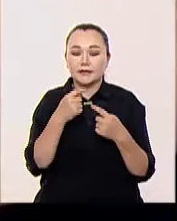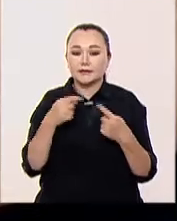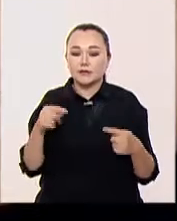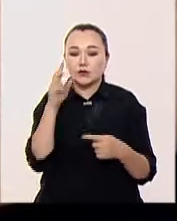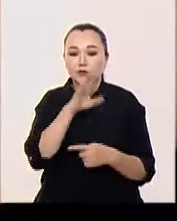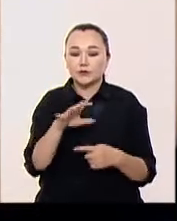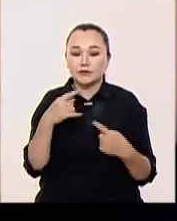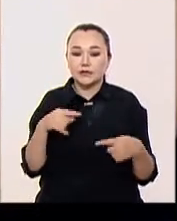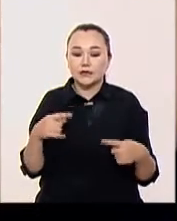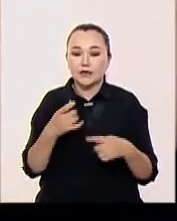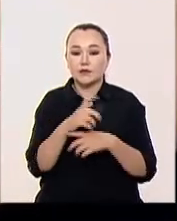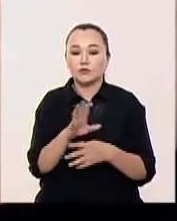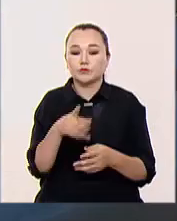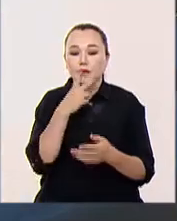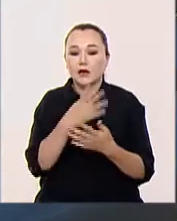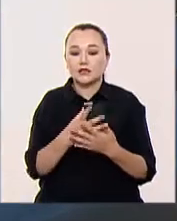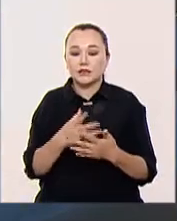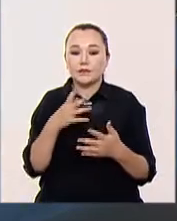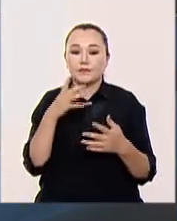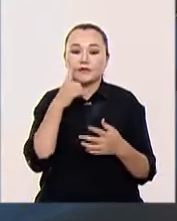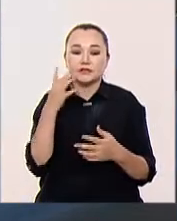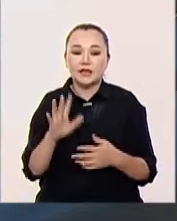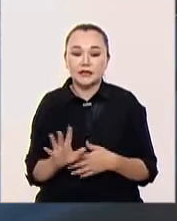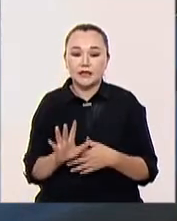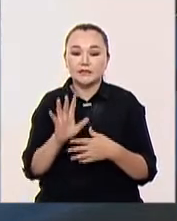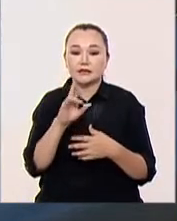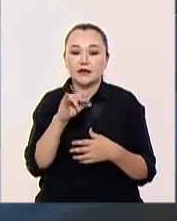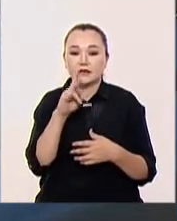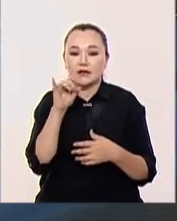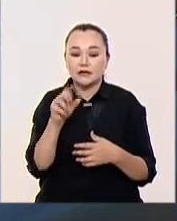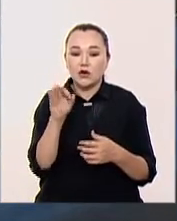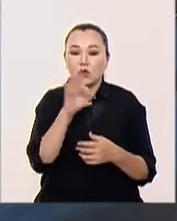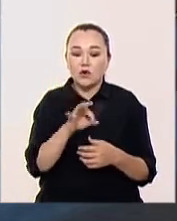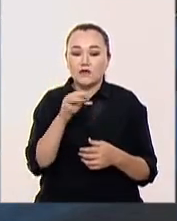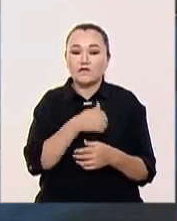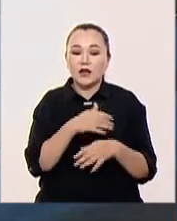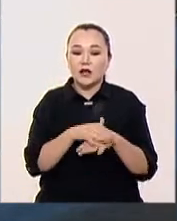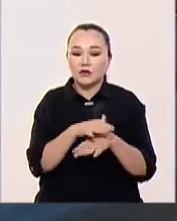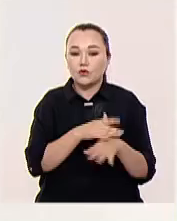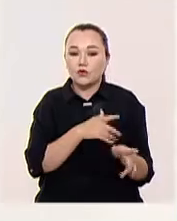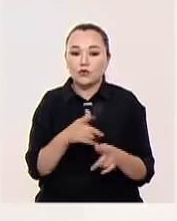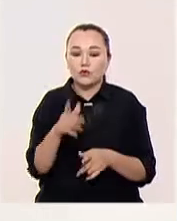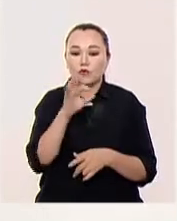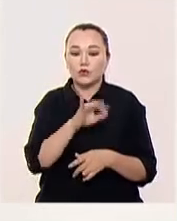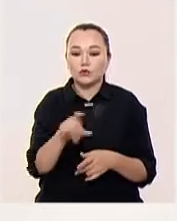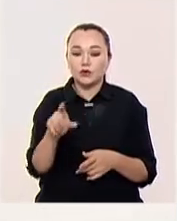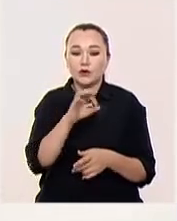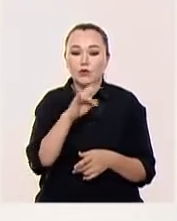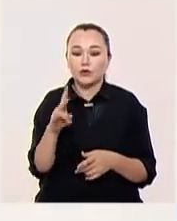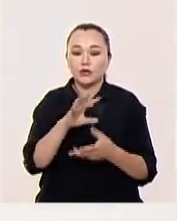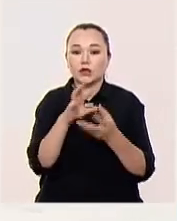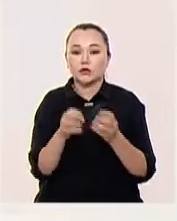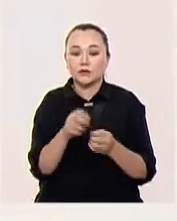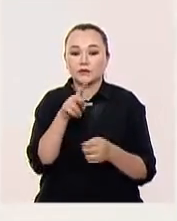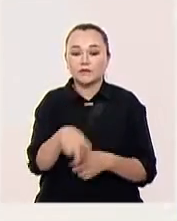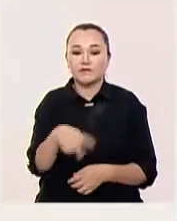стран а также будет представлена презентация доклада о состоянии волонтерства в мире подготовленного программа и волонтеров оон по итогам в